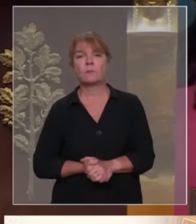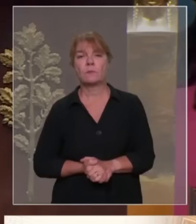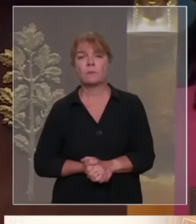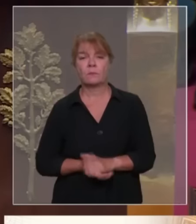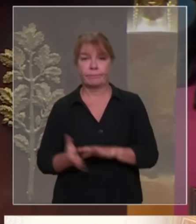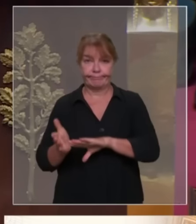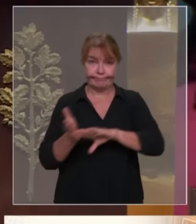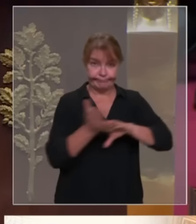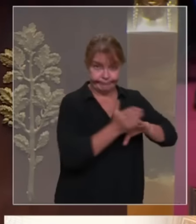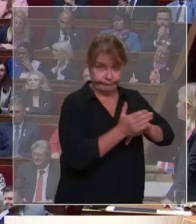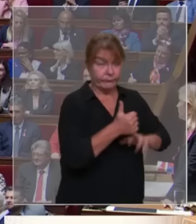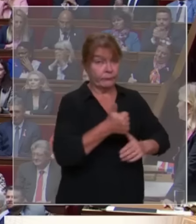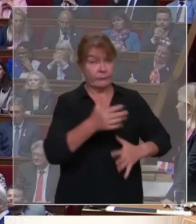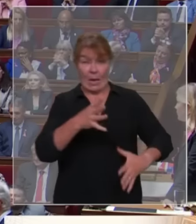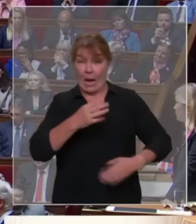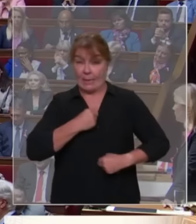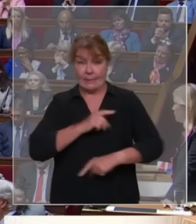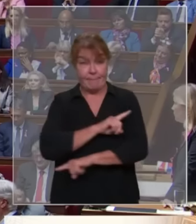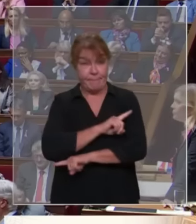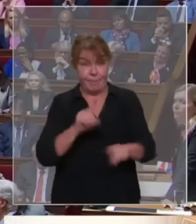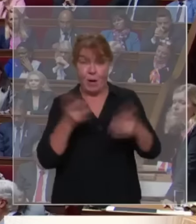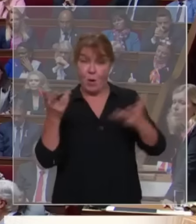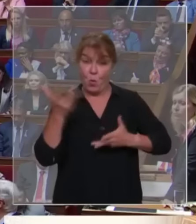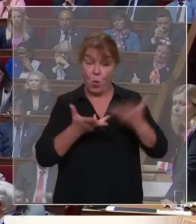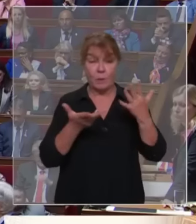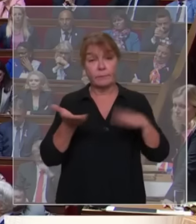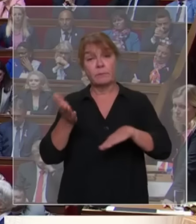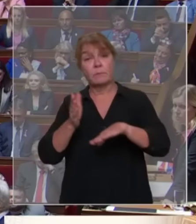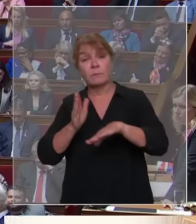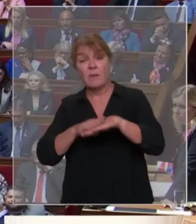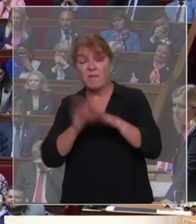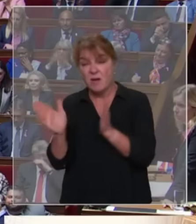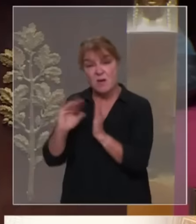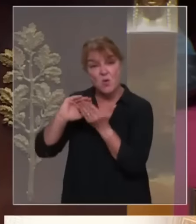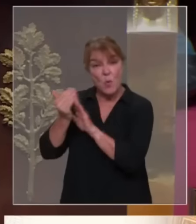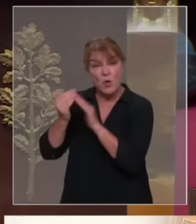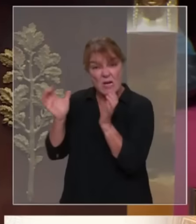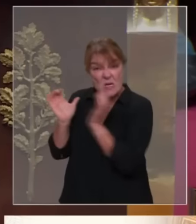Il n'y aura aucune tolérance à l'égard du communautarisme.